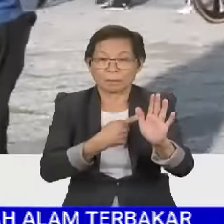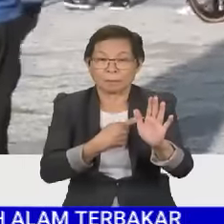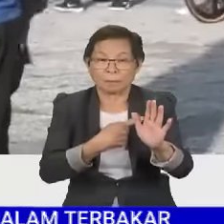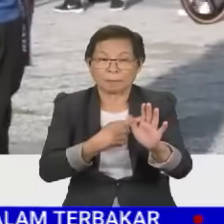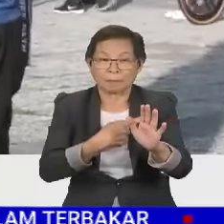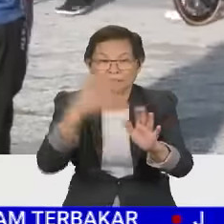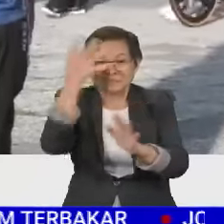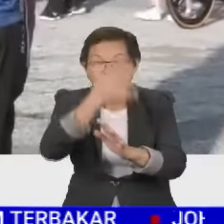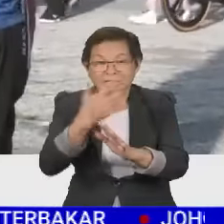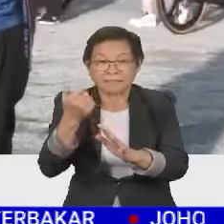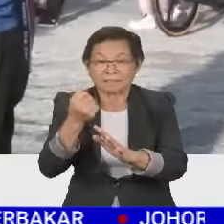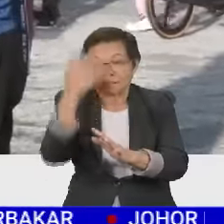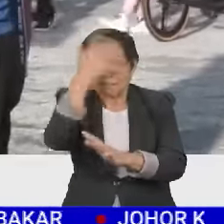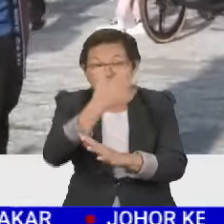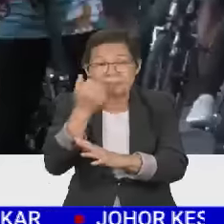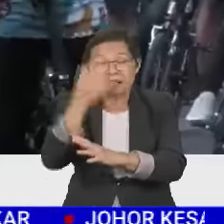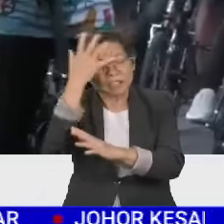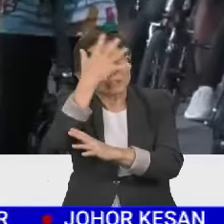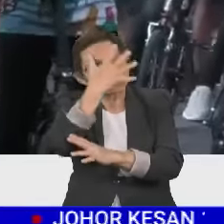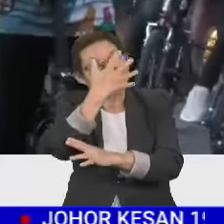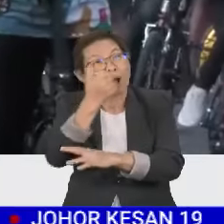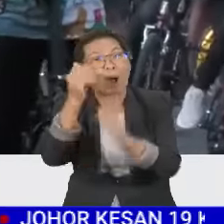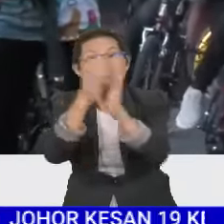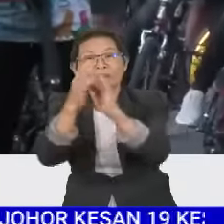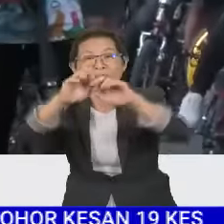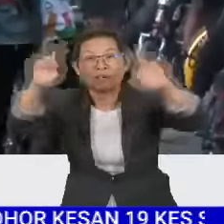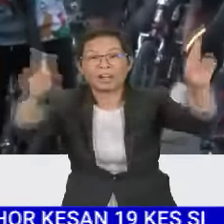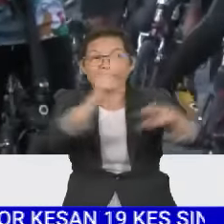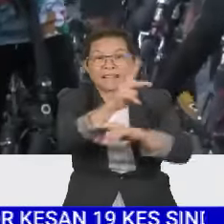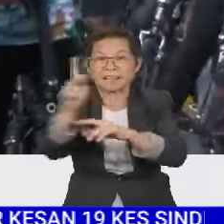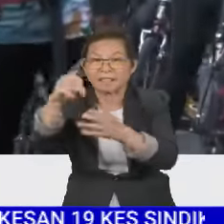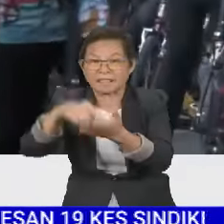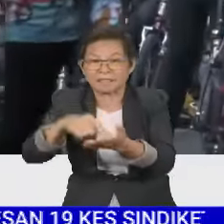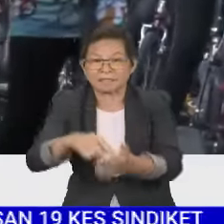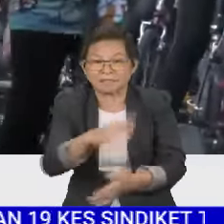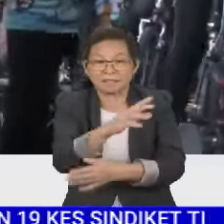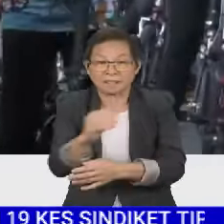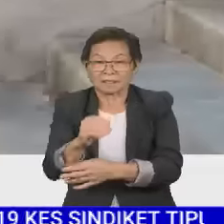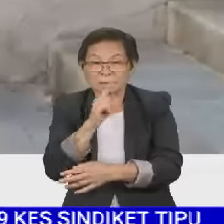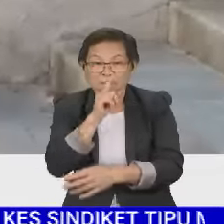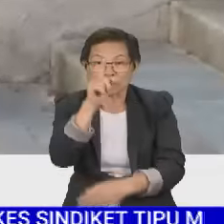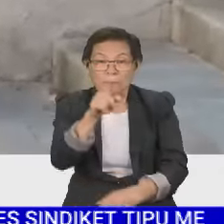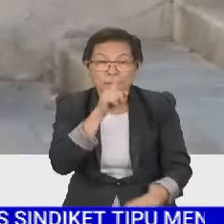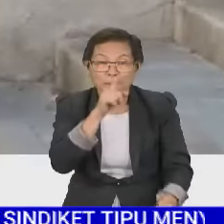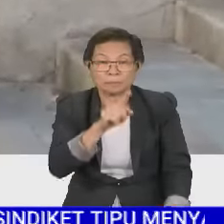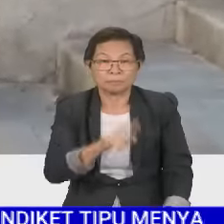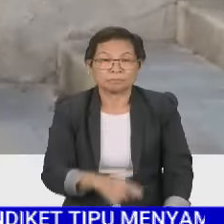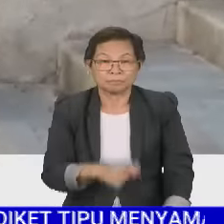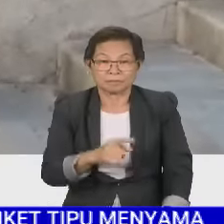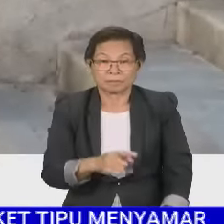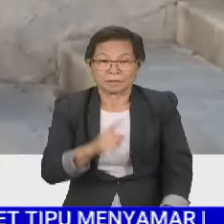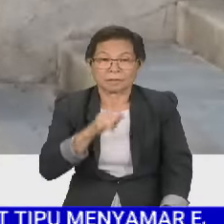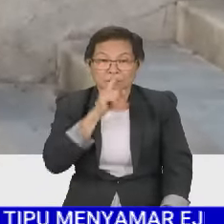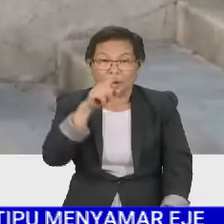pekerjaan kita punya keindahan bandara Kota Kinabalu ini dan Memangnya Ya wajar